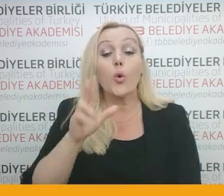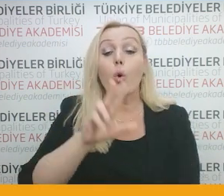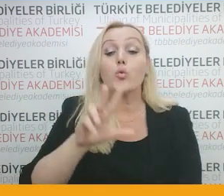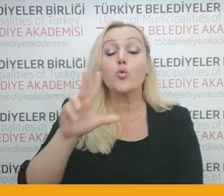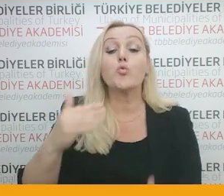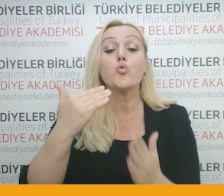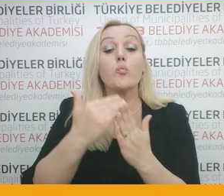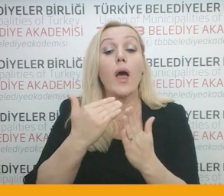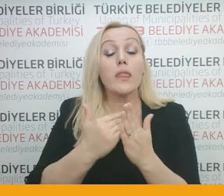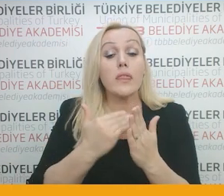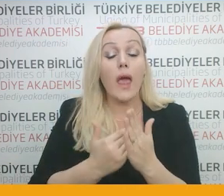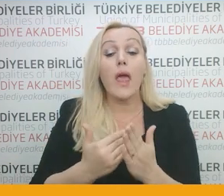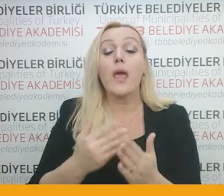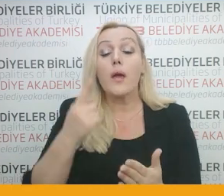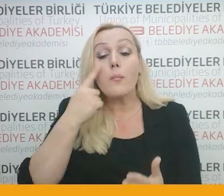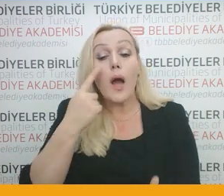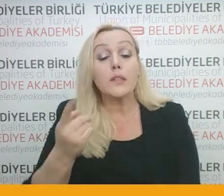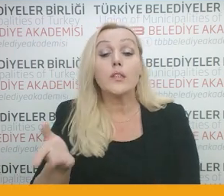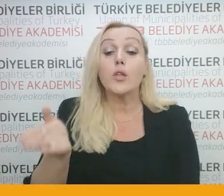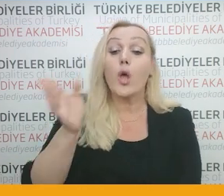maddeyi okuduktan sonra